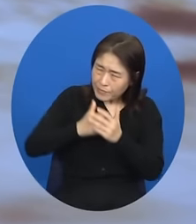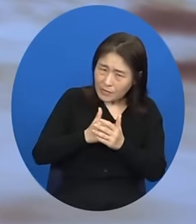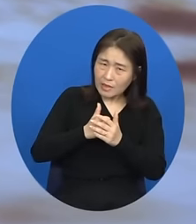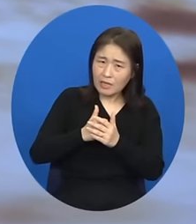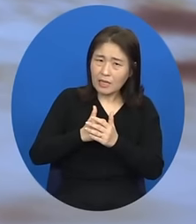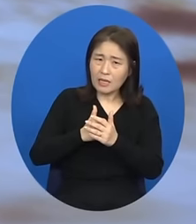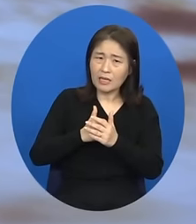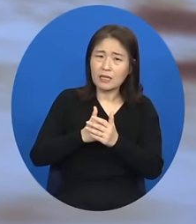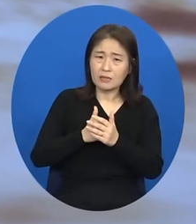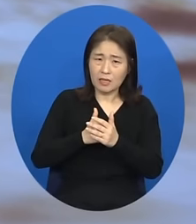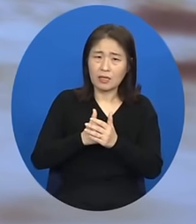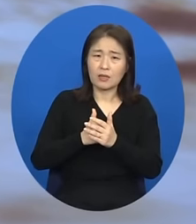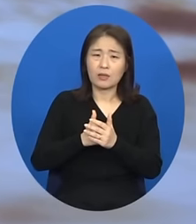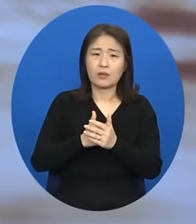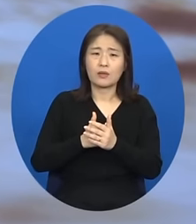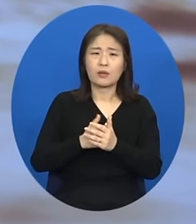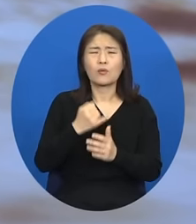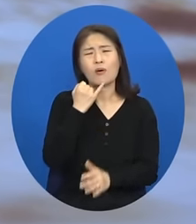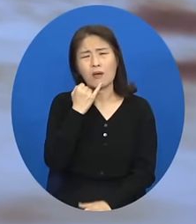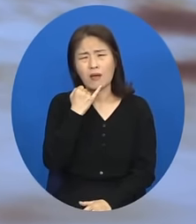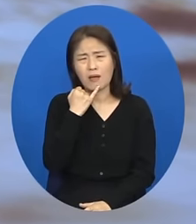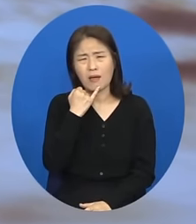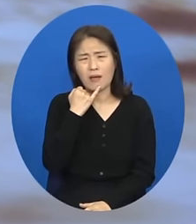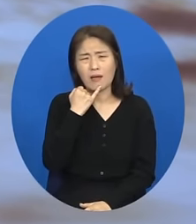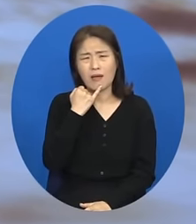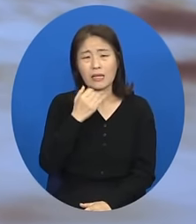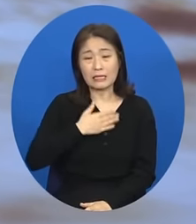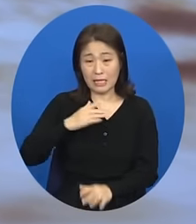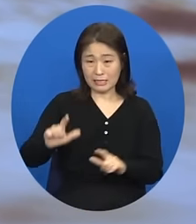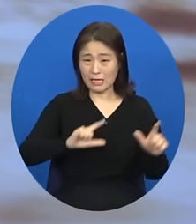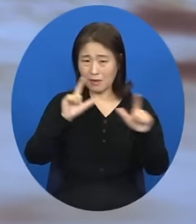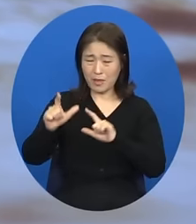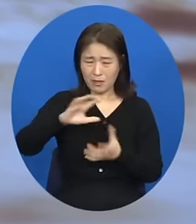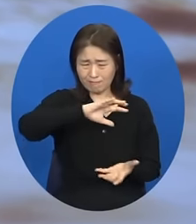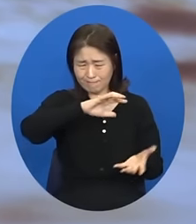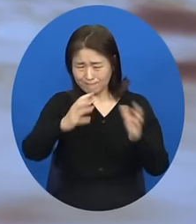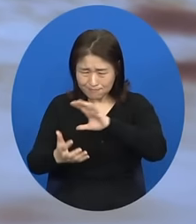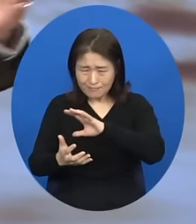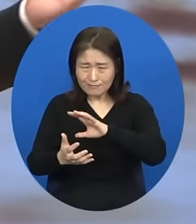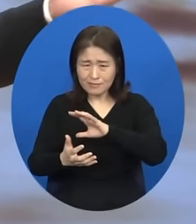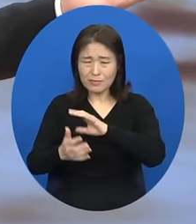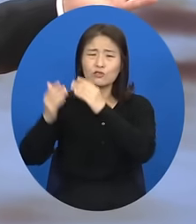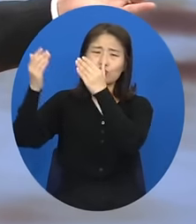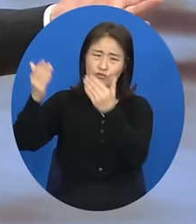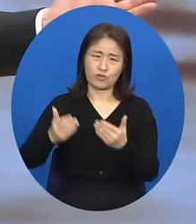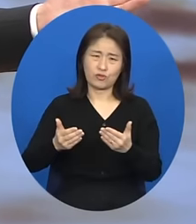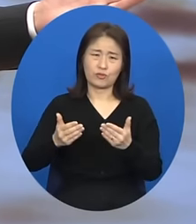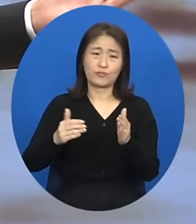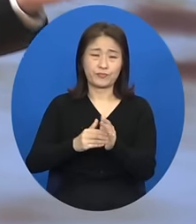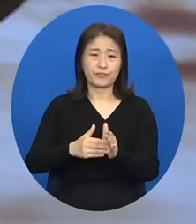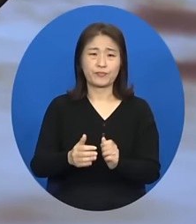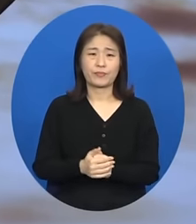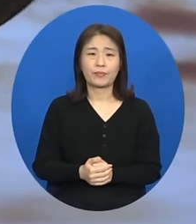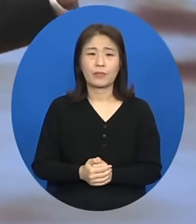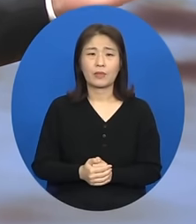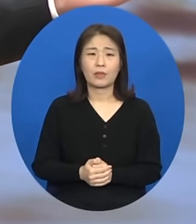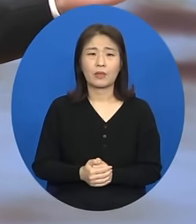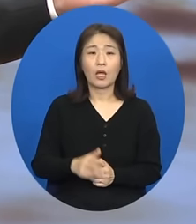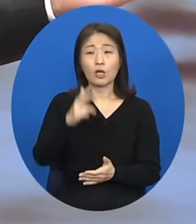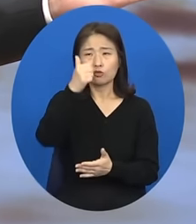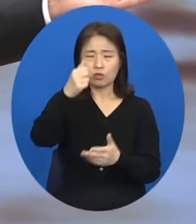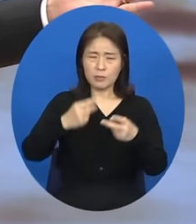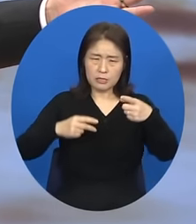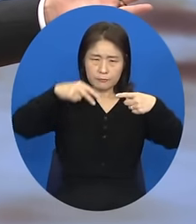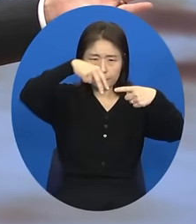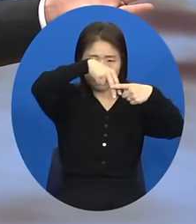하나님이 허락하신 십자가를 통해 대반전을 우리에게 주신 거예요. 주님이 십자가에서 달리실 때 다